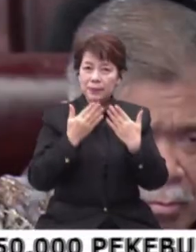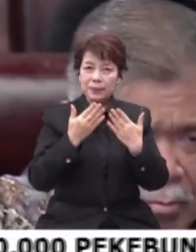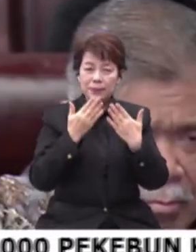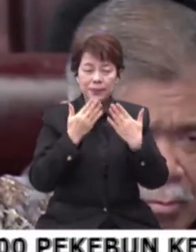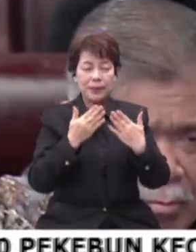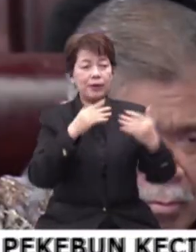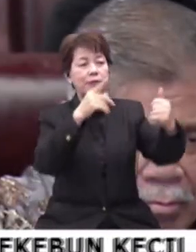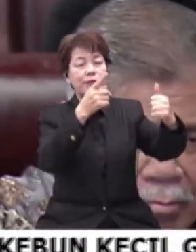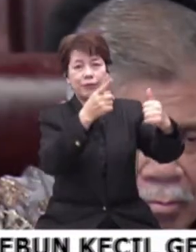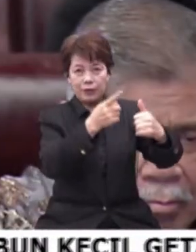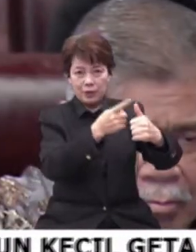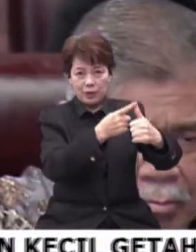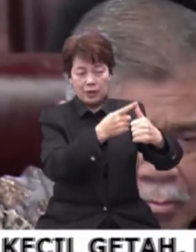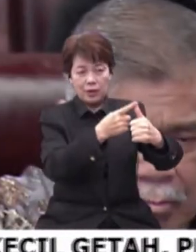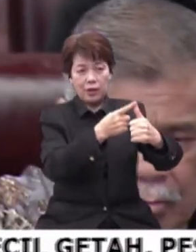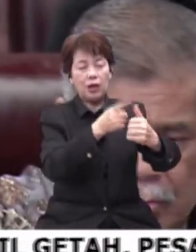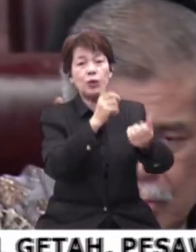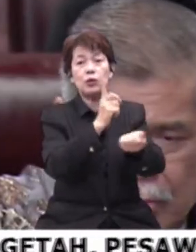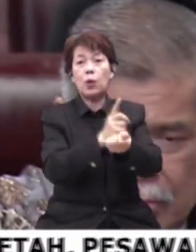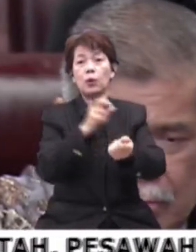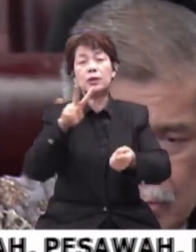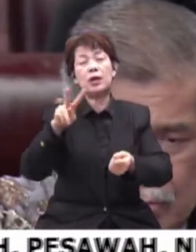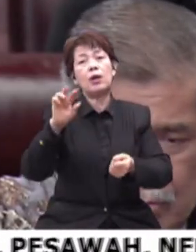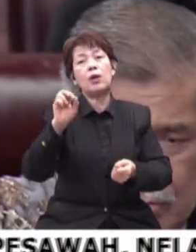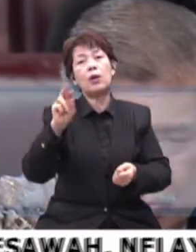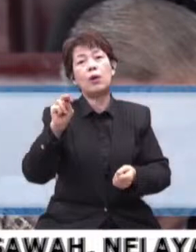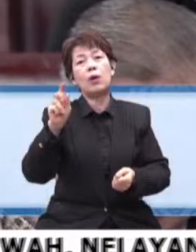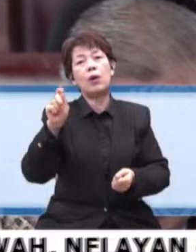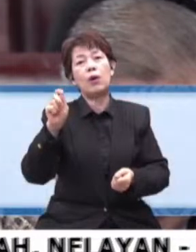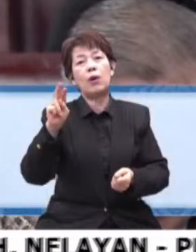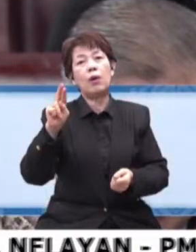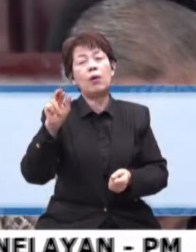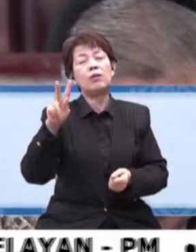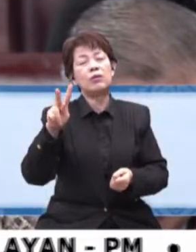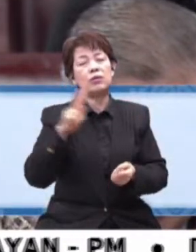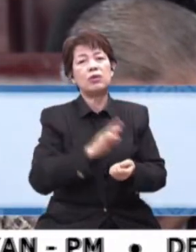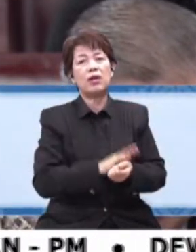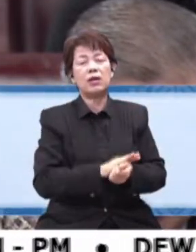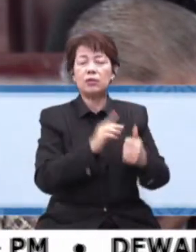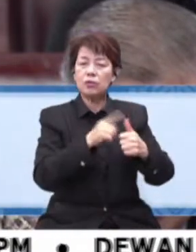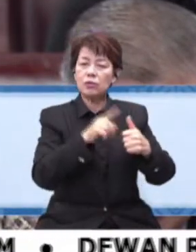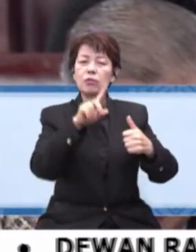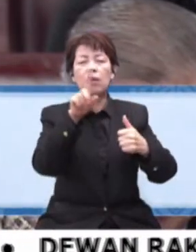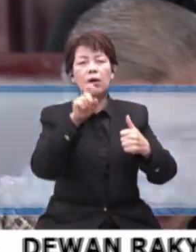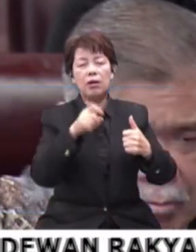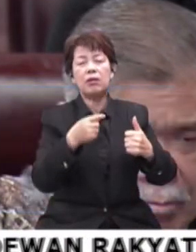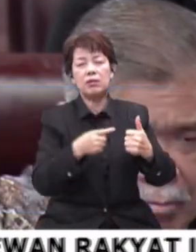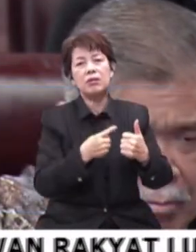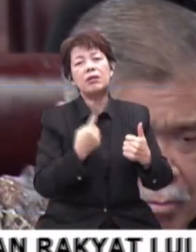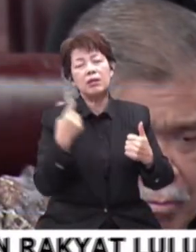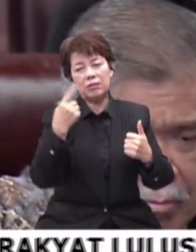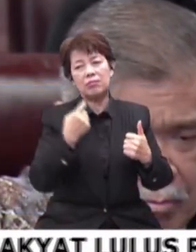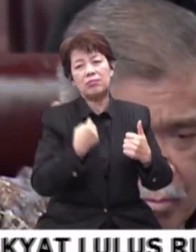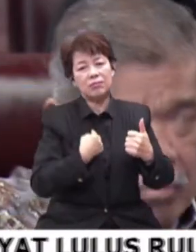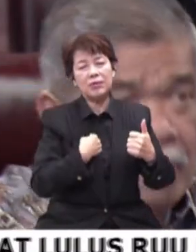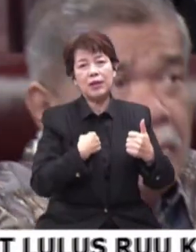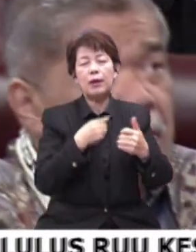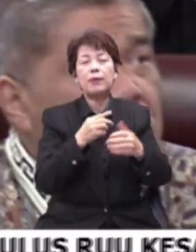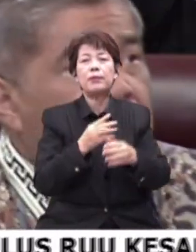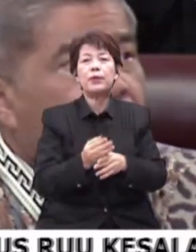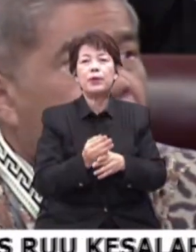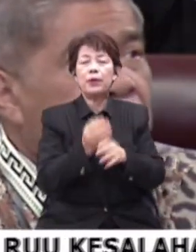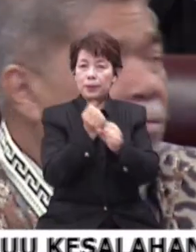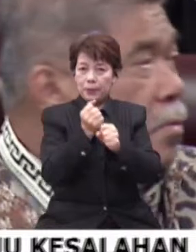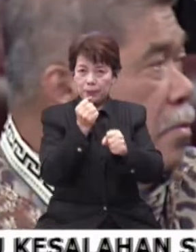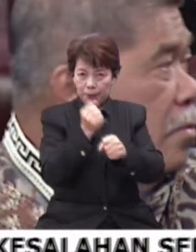tentang dokter kontrak ya ini memang saya maklum ya persoalan tentang dokter konkret juga petugas-petugas kontra yang